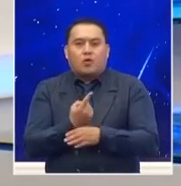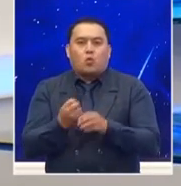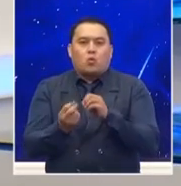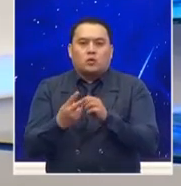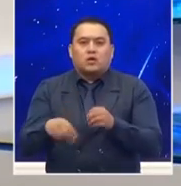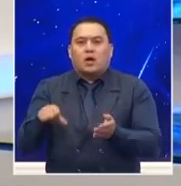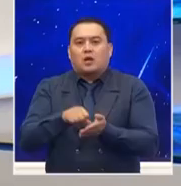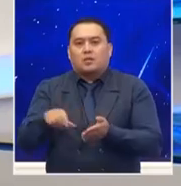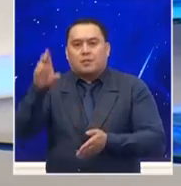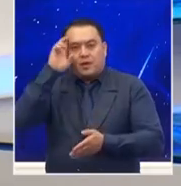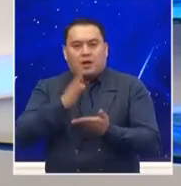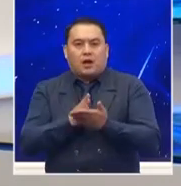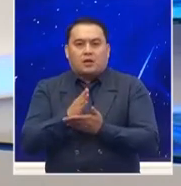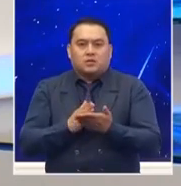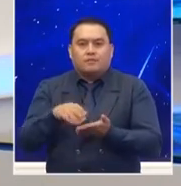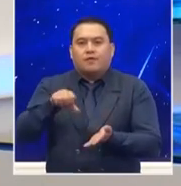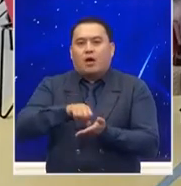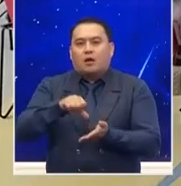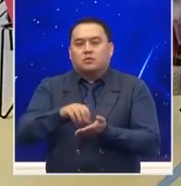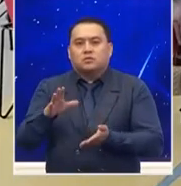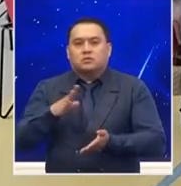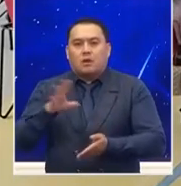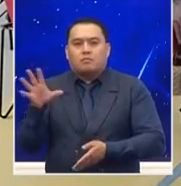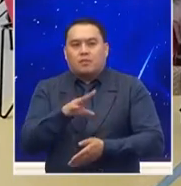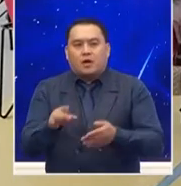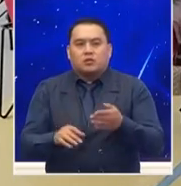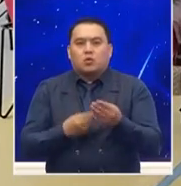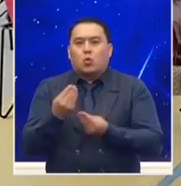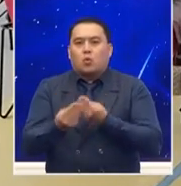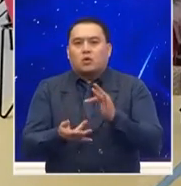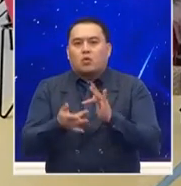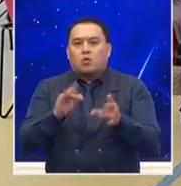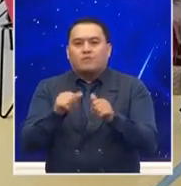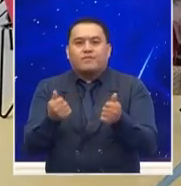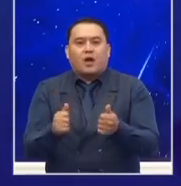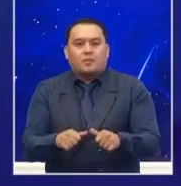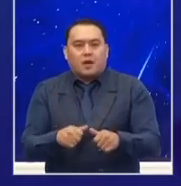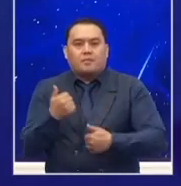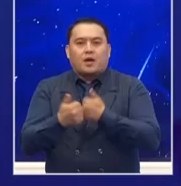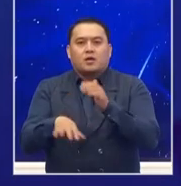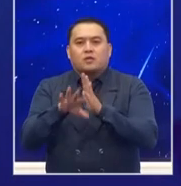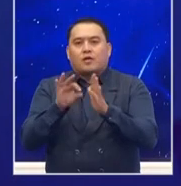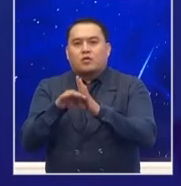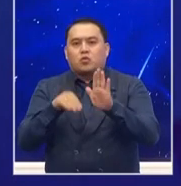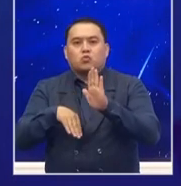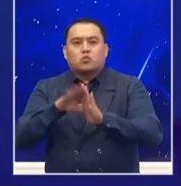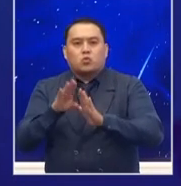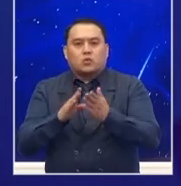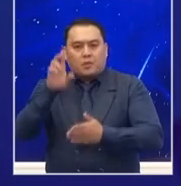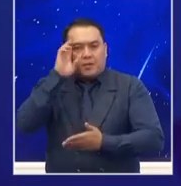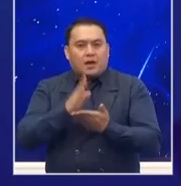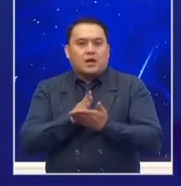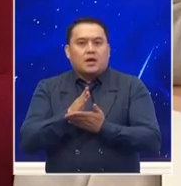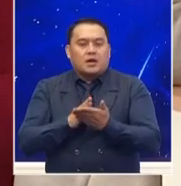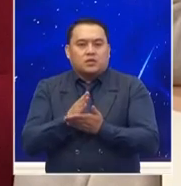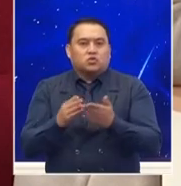12 аймағындағы мемлекеттік қызметшілер қатысыпты. Кезеңдер онлайн форматта өткен. Байқаудың басты мақсаты мемлекеттік